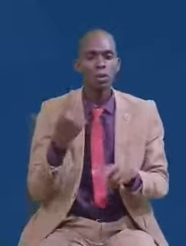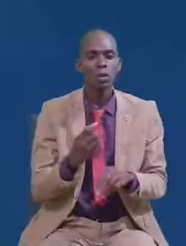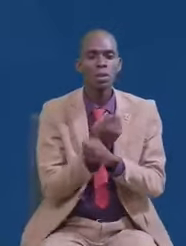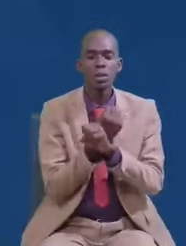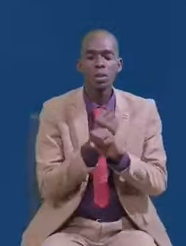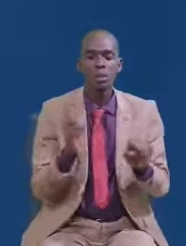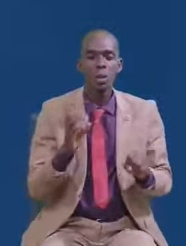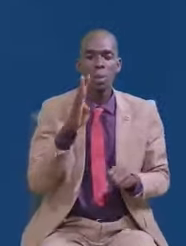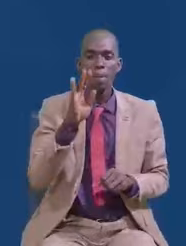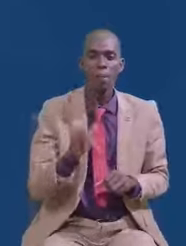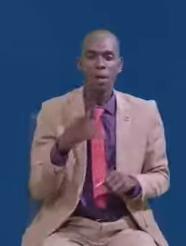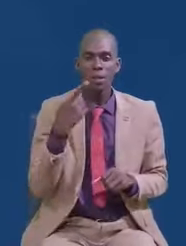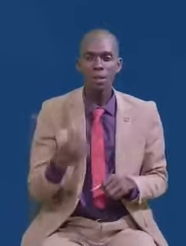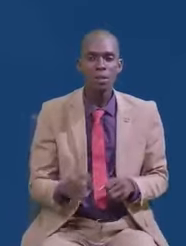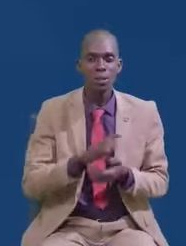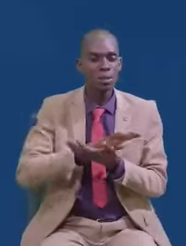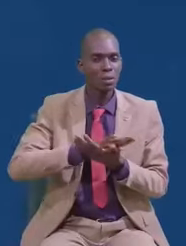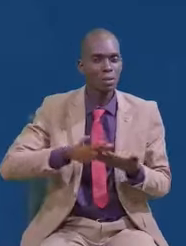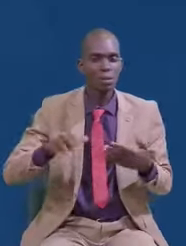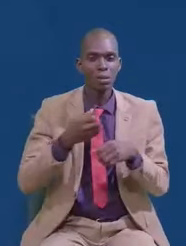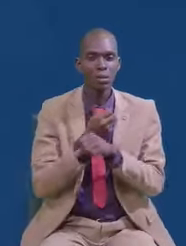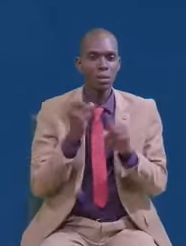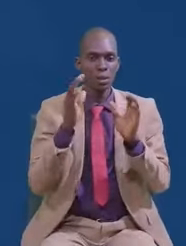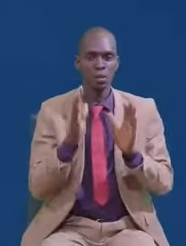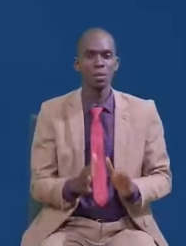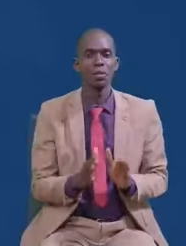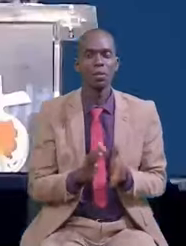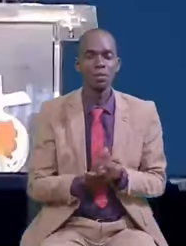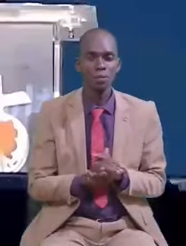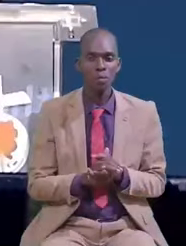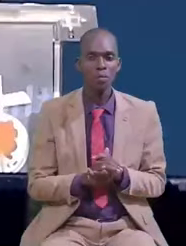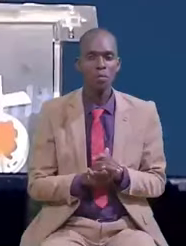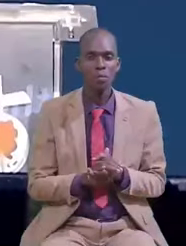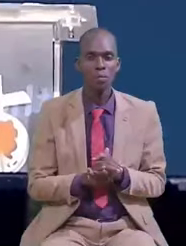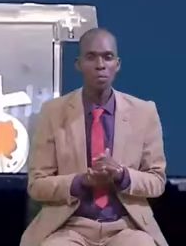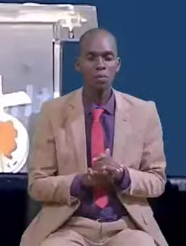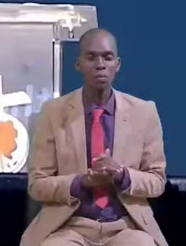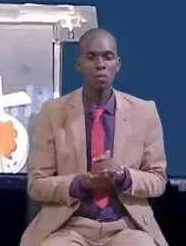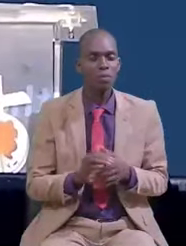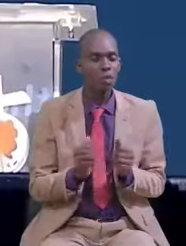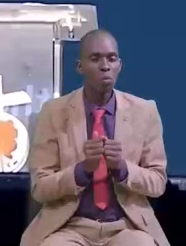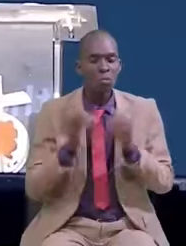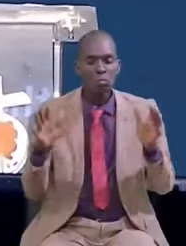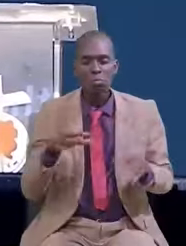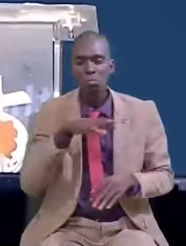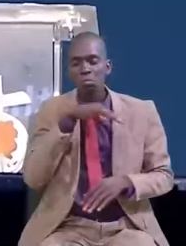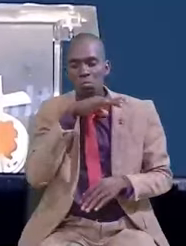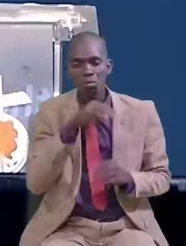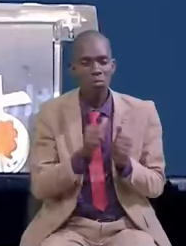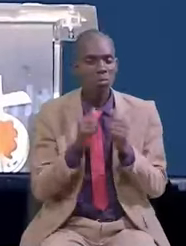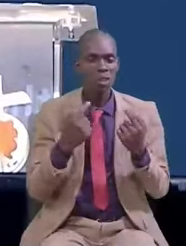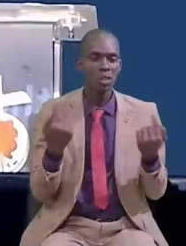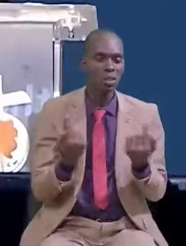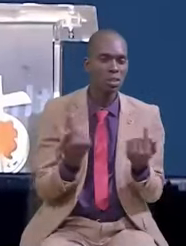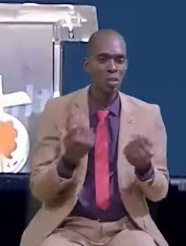Numéro 2, la rédemption par le Sauveur sans tâche. Le Sauveur sans tâche. Il n'a pas